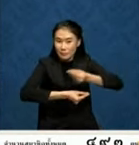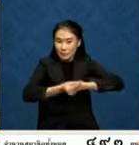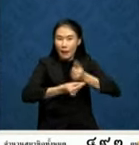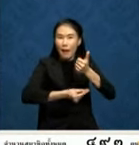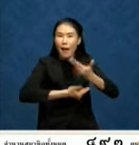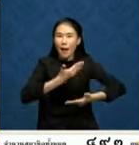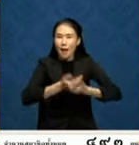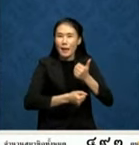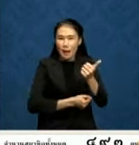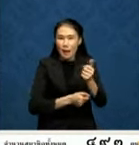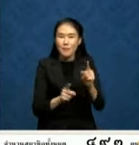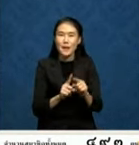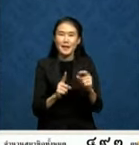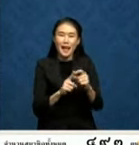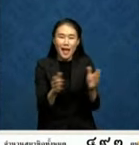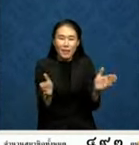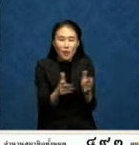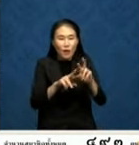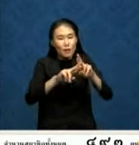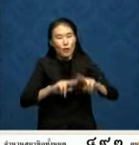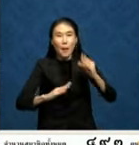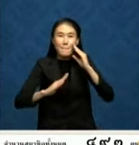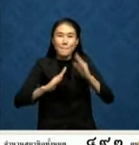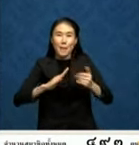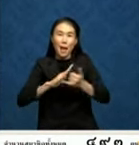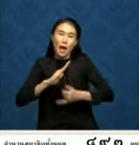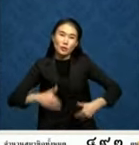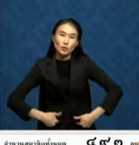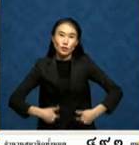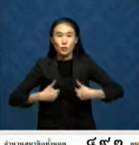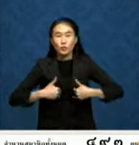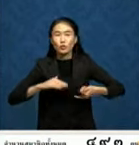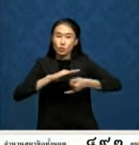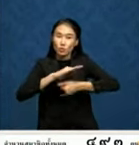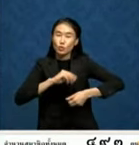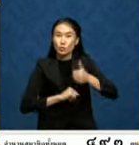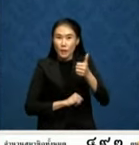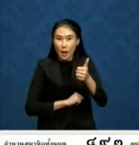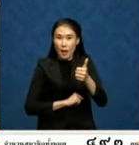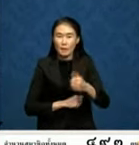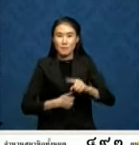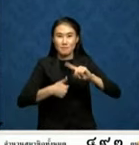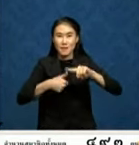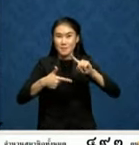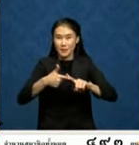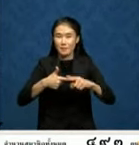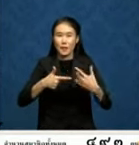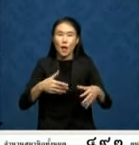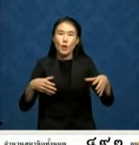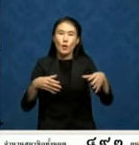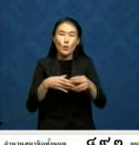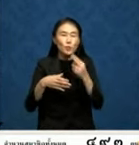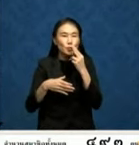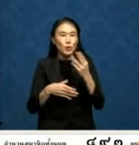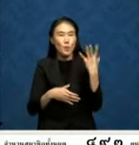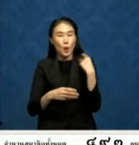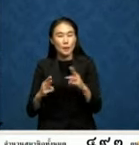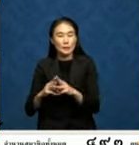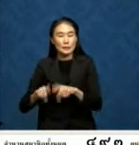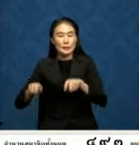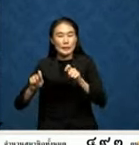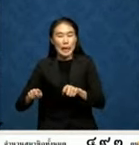ารายเล็ก SPPและผู้ผลิตไฟฟ้าขนาดเล็กมาก VSPP จากกลุ่มสัญญาเดิมและกลุ่ม